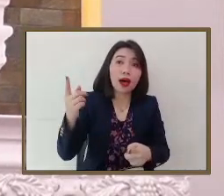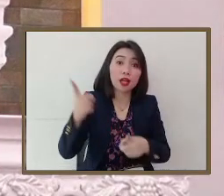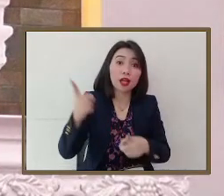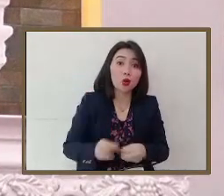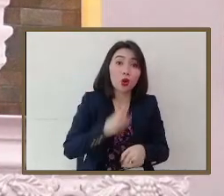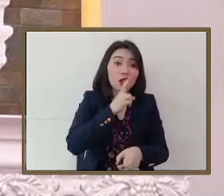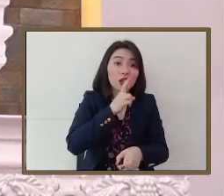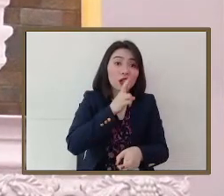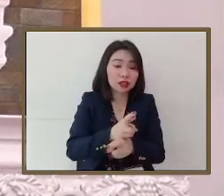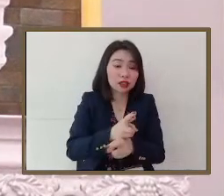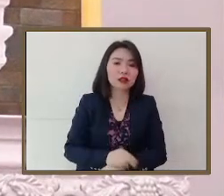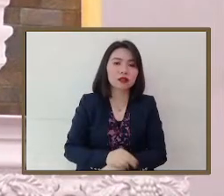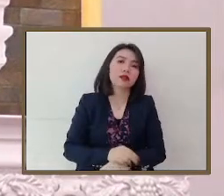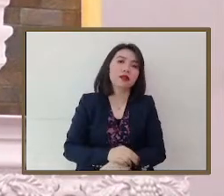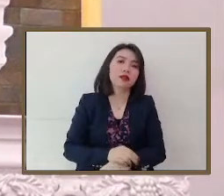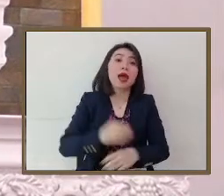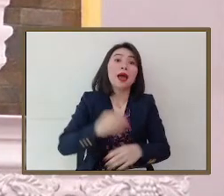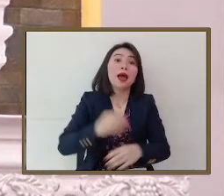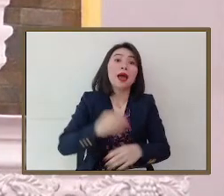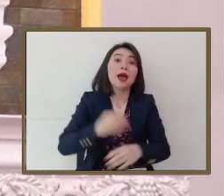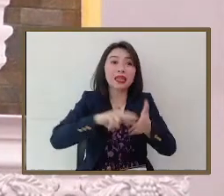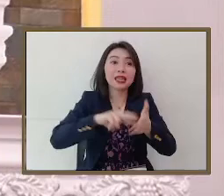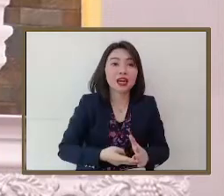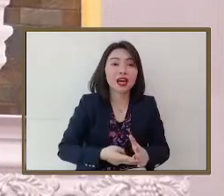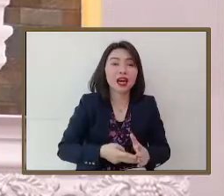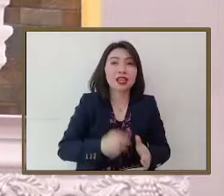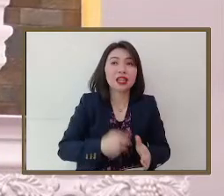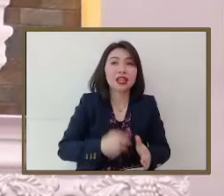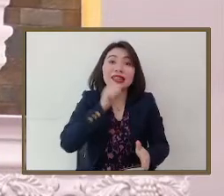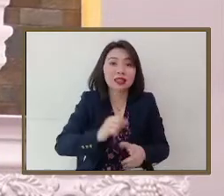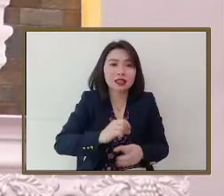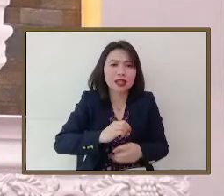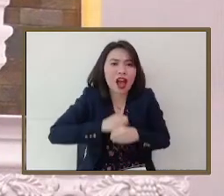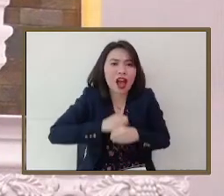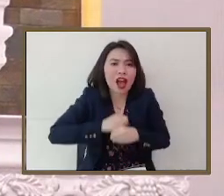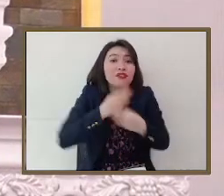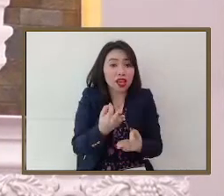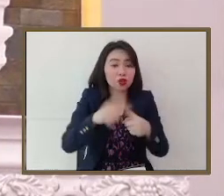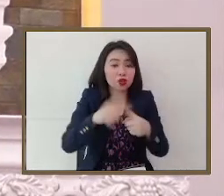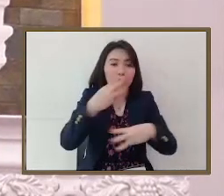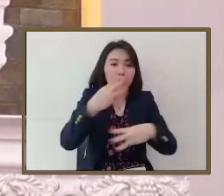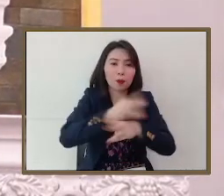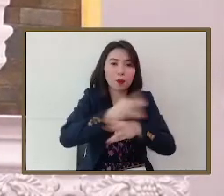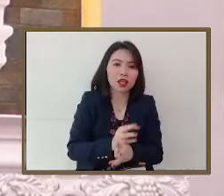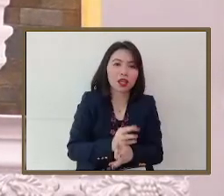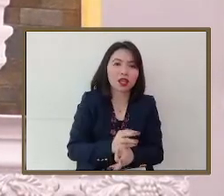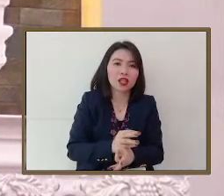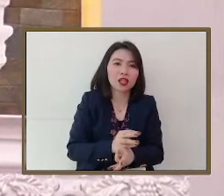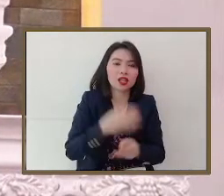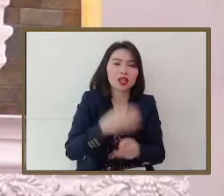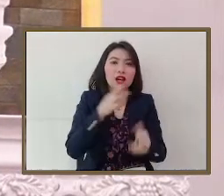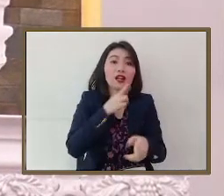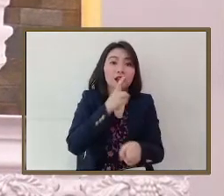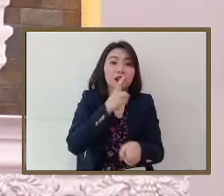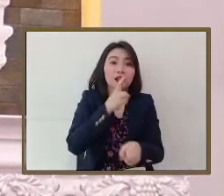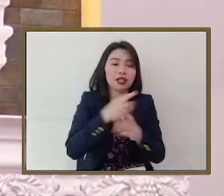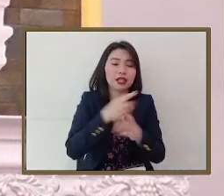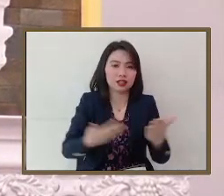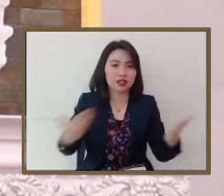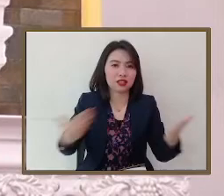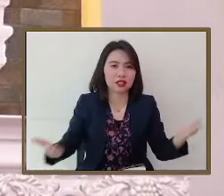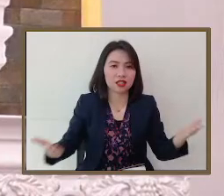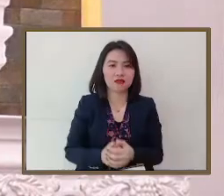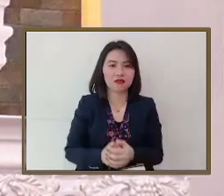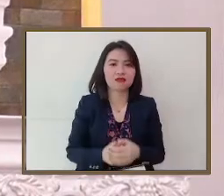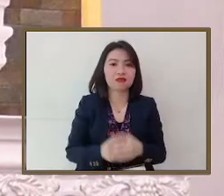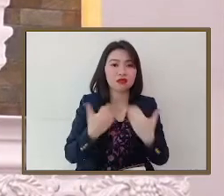Here is the thing. Kaya ho, sinasabi kong out of context, sapagkat naniniwala po tayo na tayo